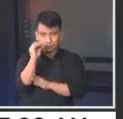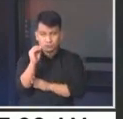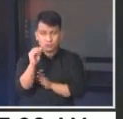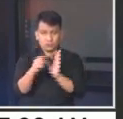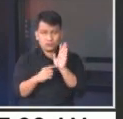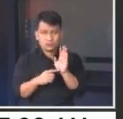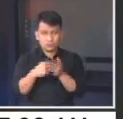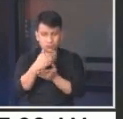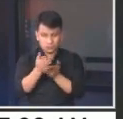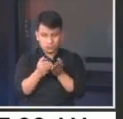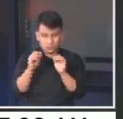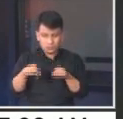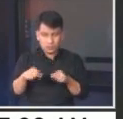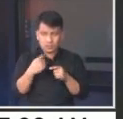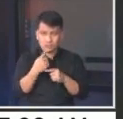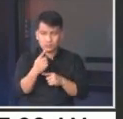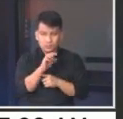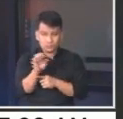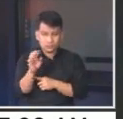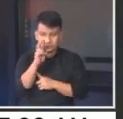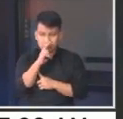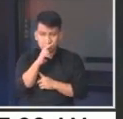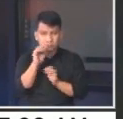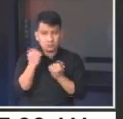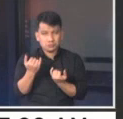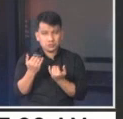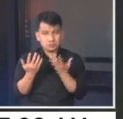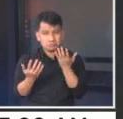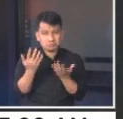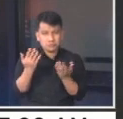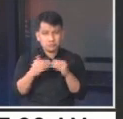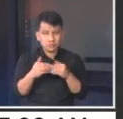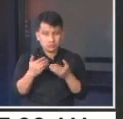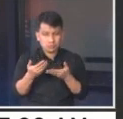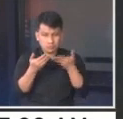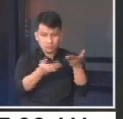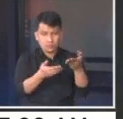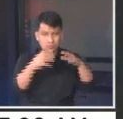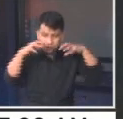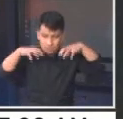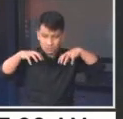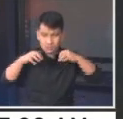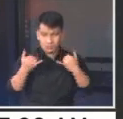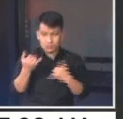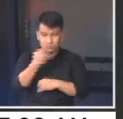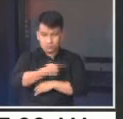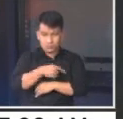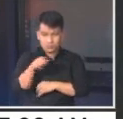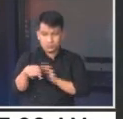some parts po ng Eastern Visayas. Posible pong dahil meron pa rin yung ulan na inaasahan ngayong araw